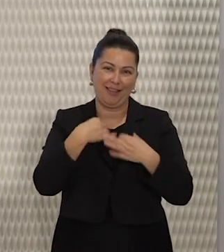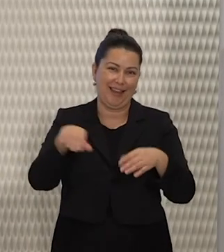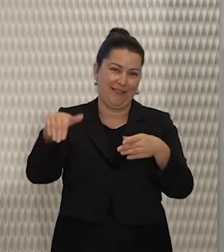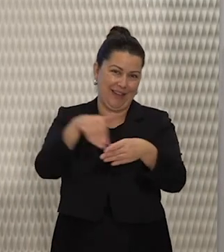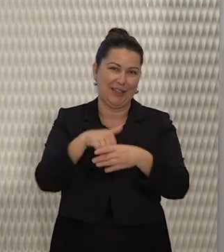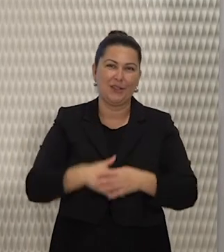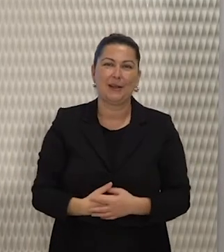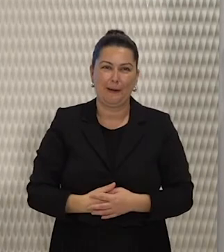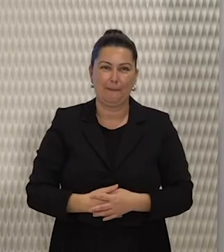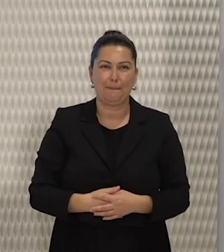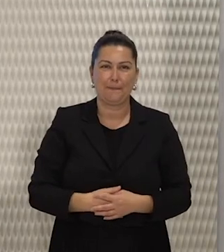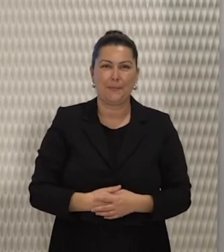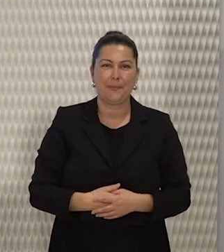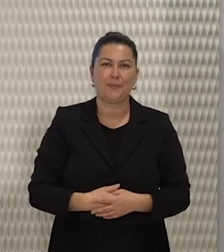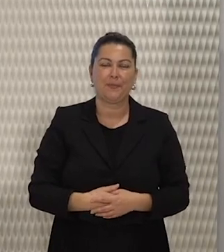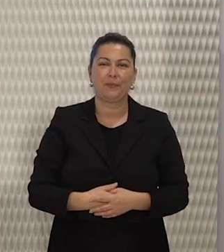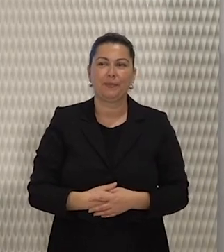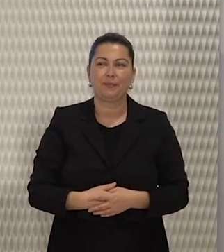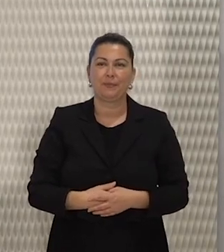haben dürfen.